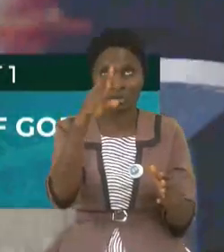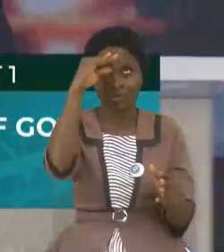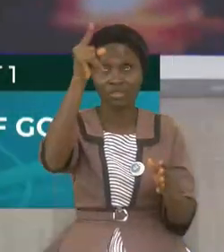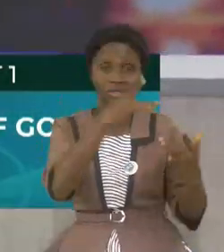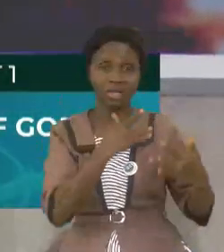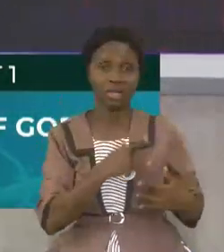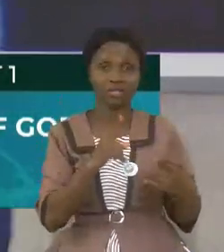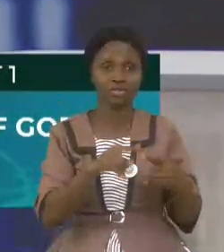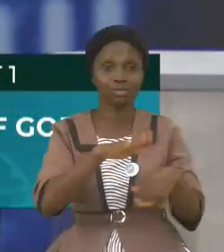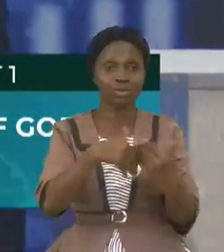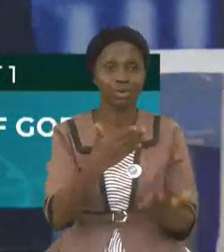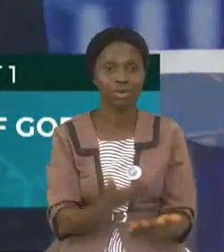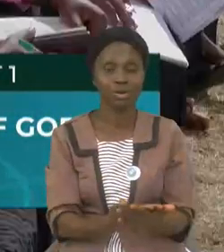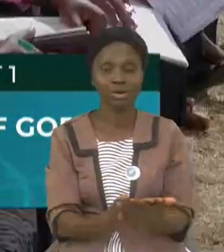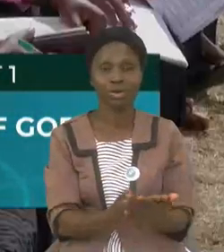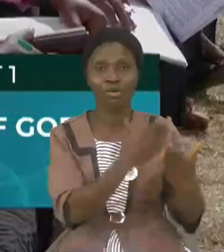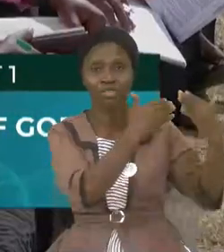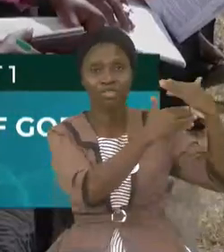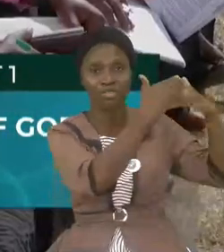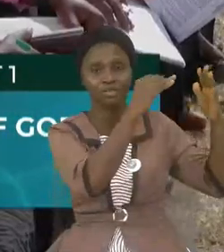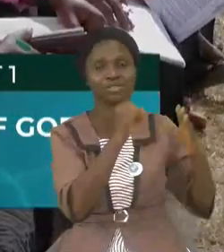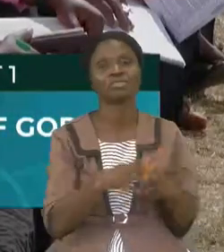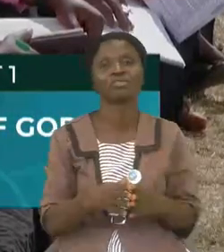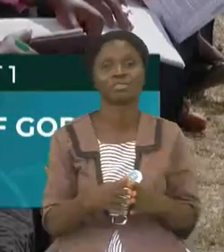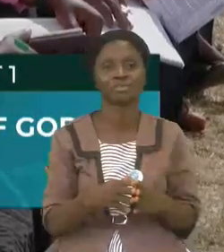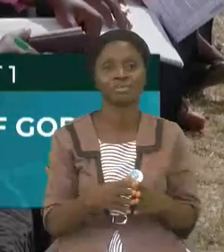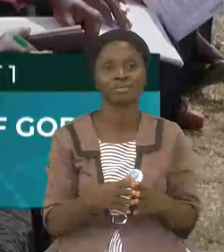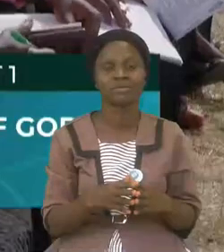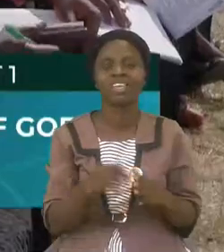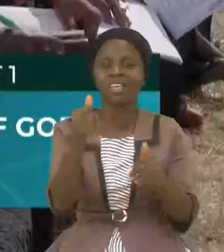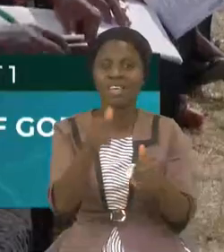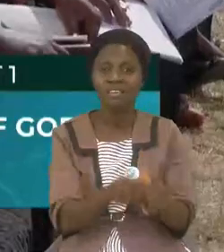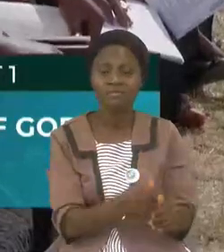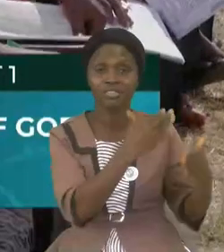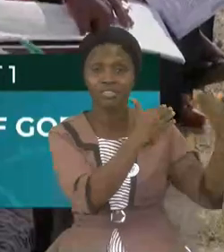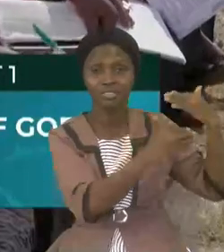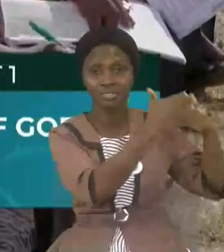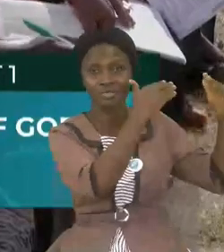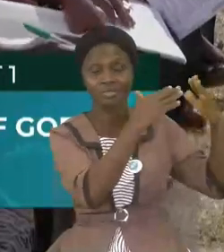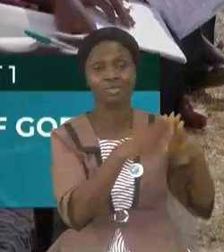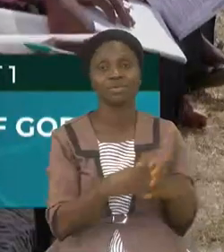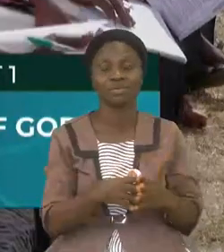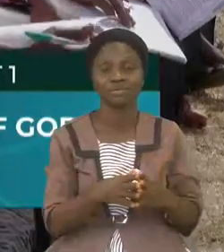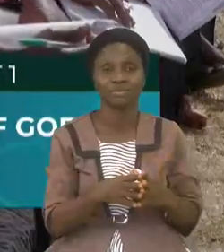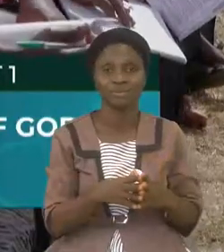Et les projets de son cœur de génération, dites-le-moi, en génération.